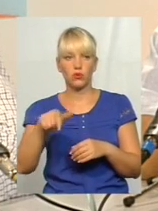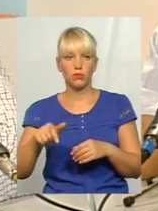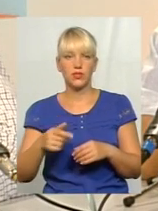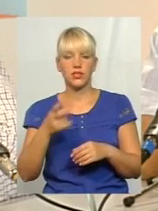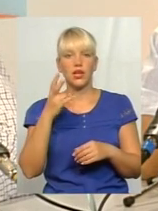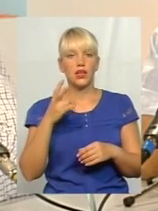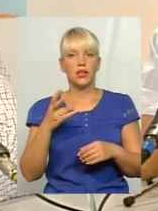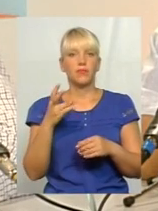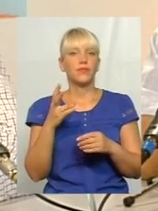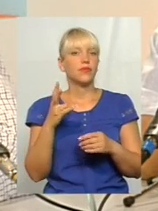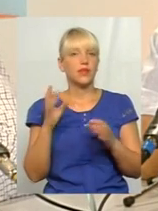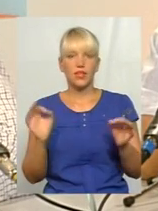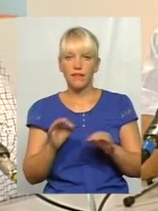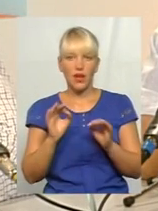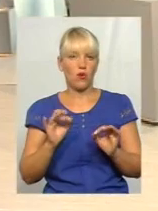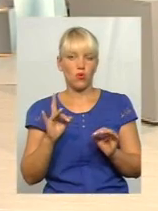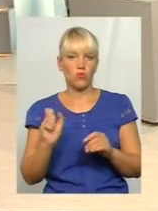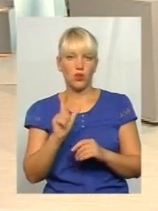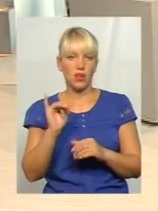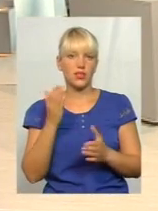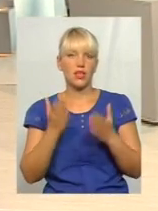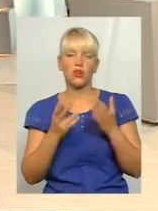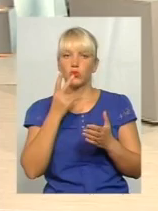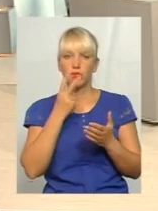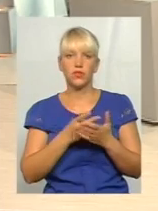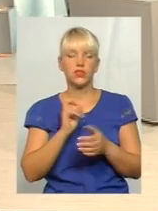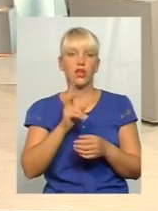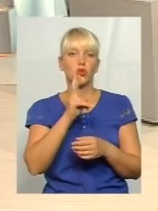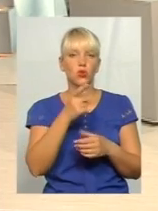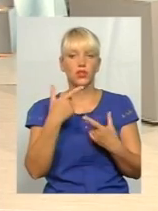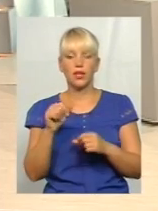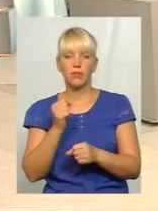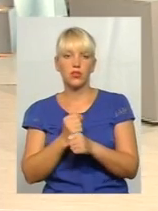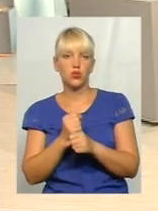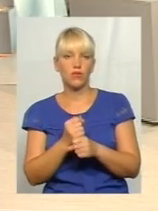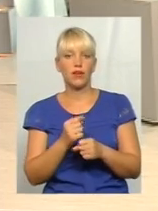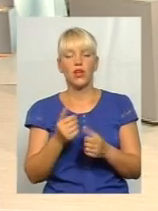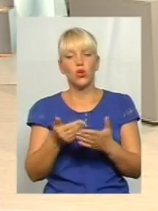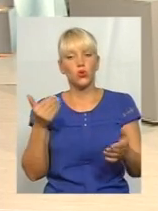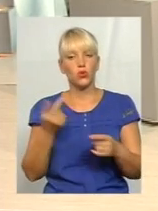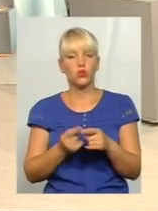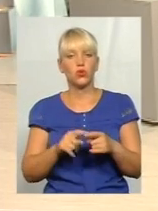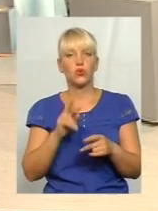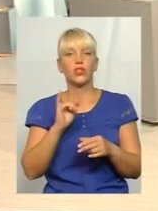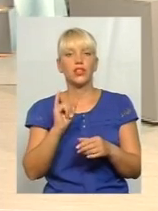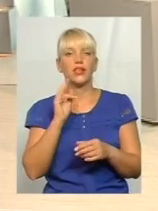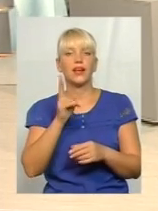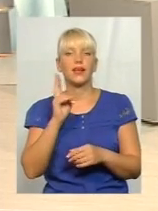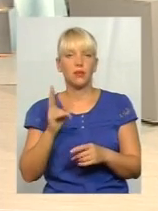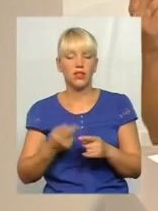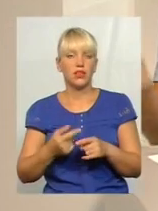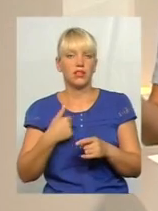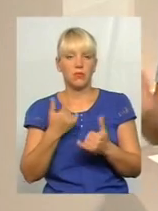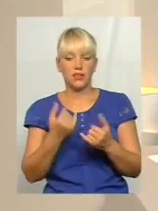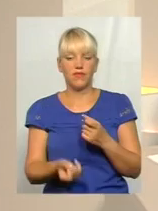особистість в жодному разі але просто якщо брати Хто де працював до цього і ким і тут в мене виникає питання от Ну на жаль не